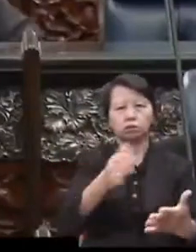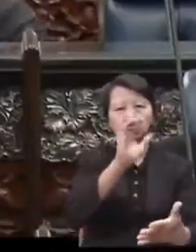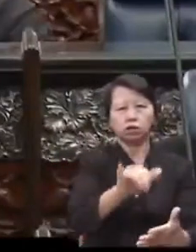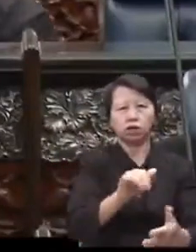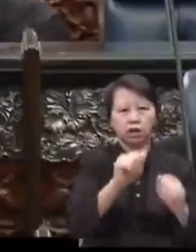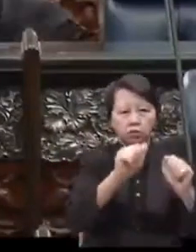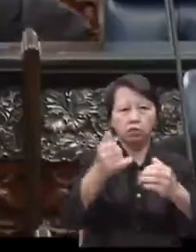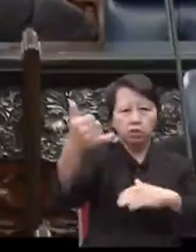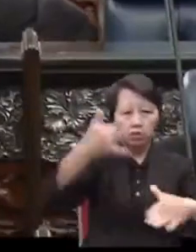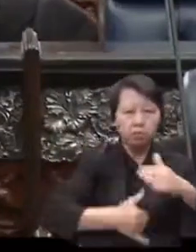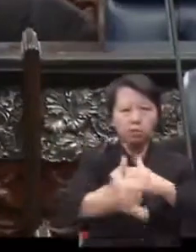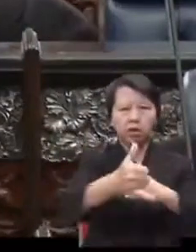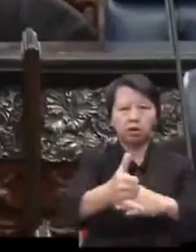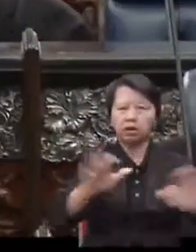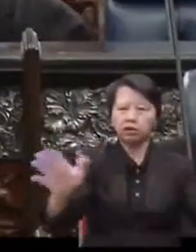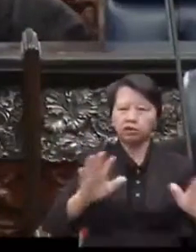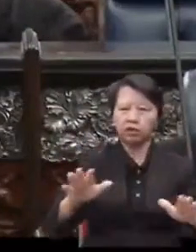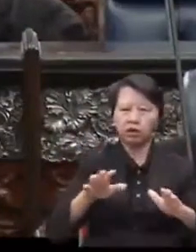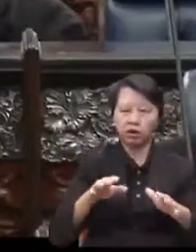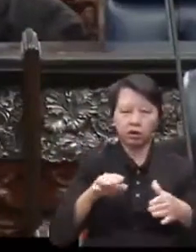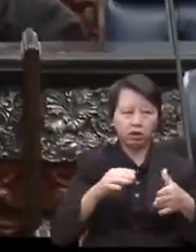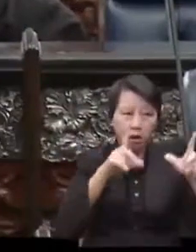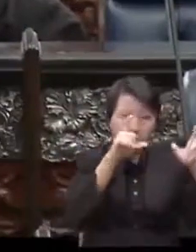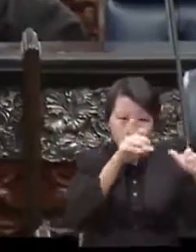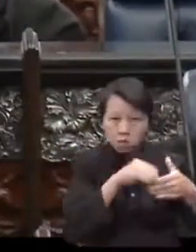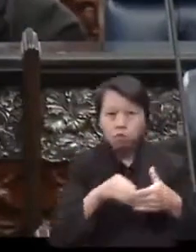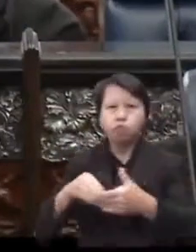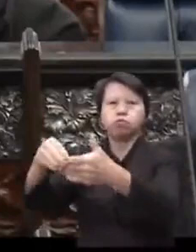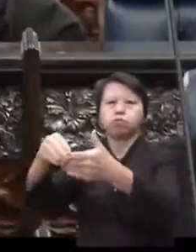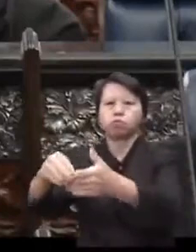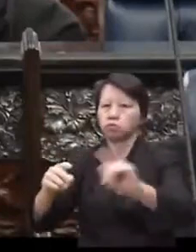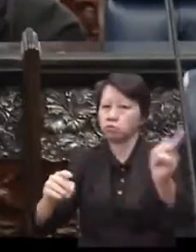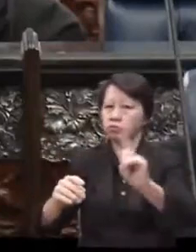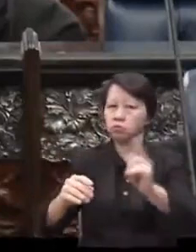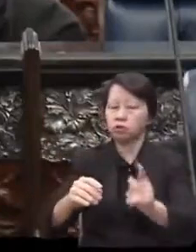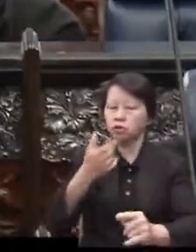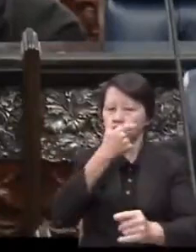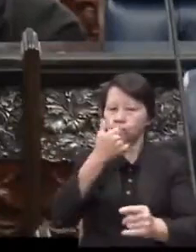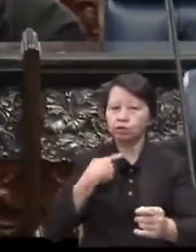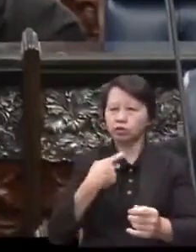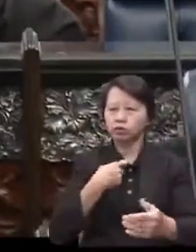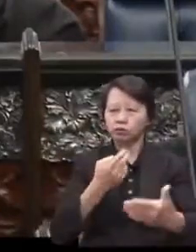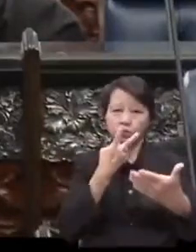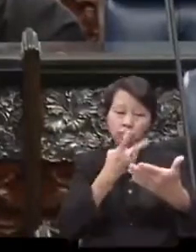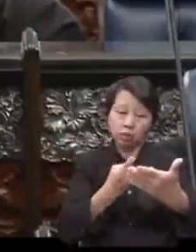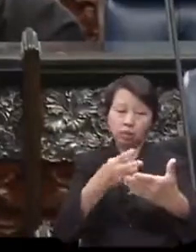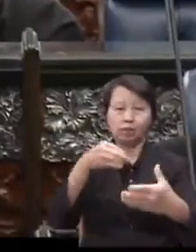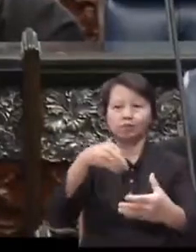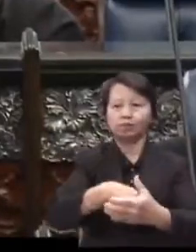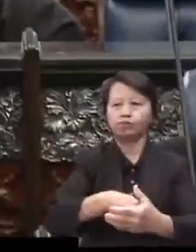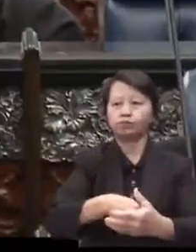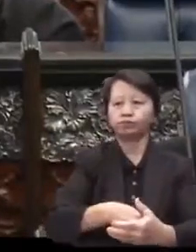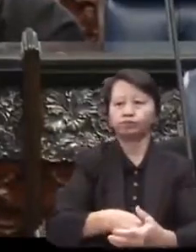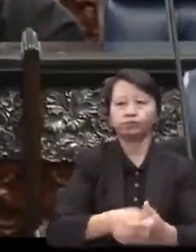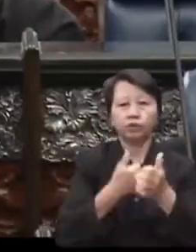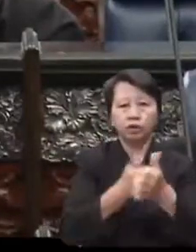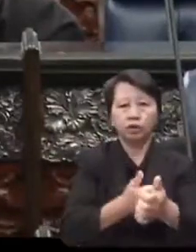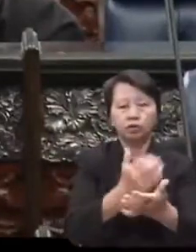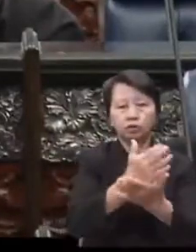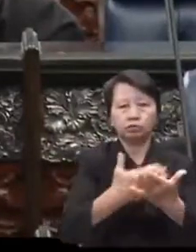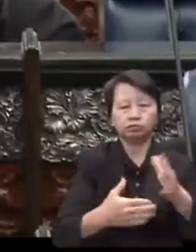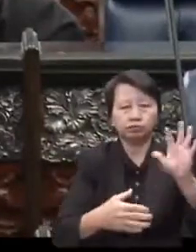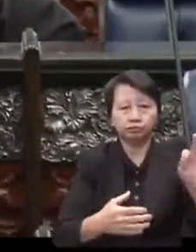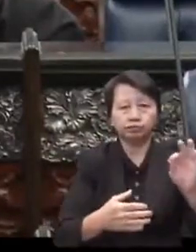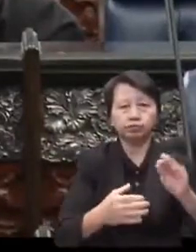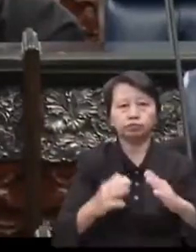dibenangkan masuk jangan membat viral Ia merupakan satu sebab apa kalau kita tengok dalam mengikut seks 9